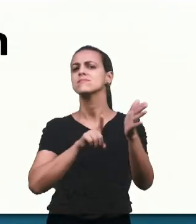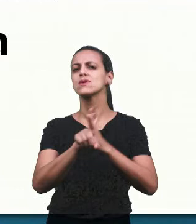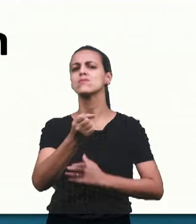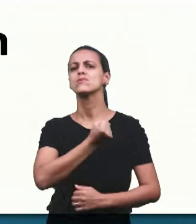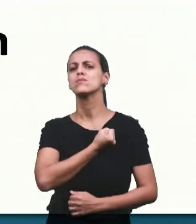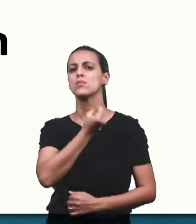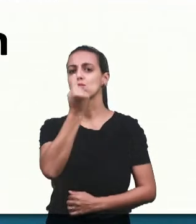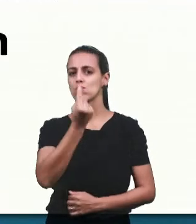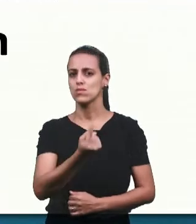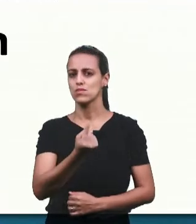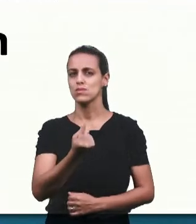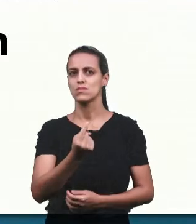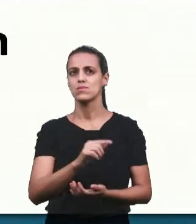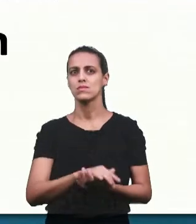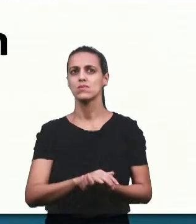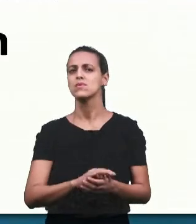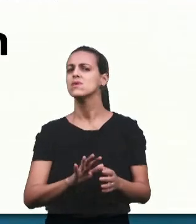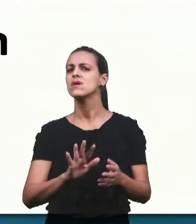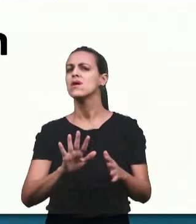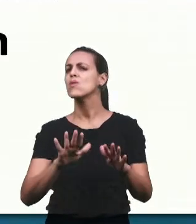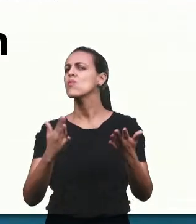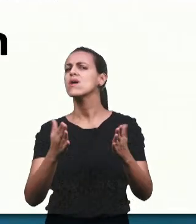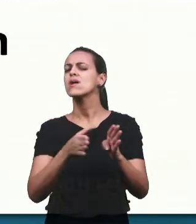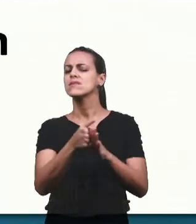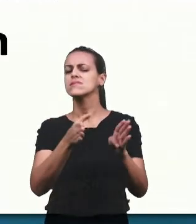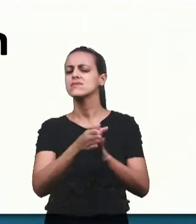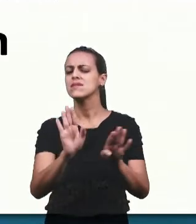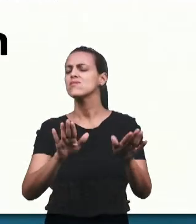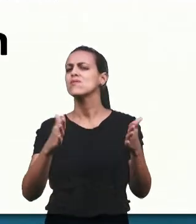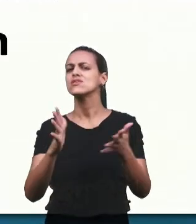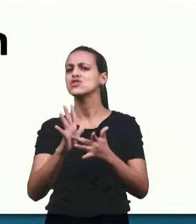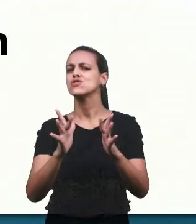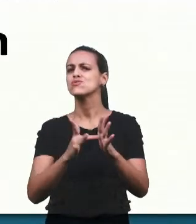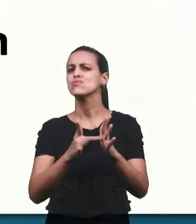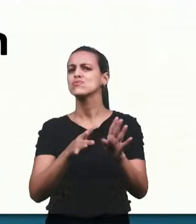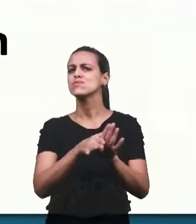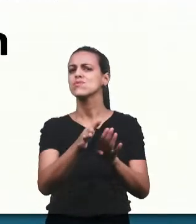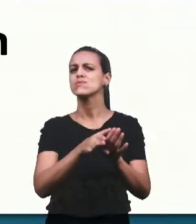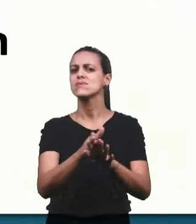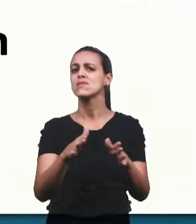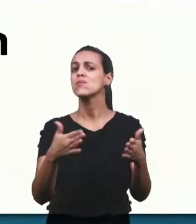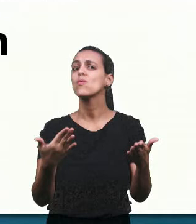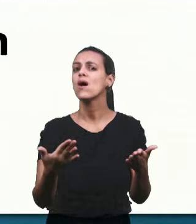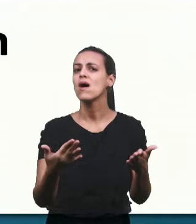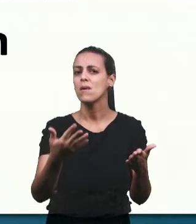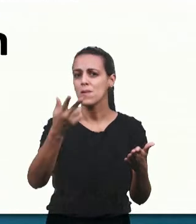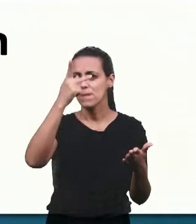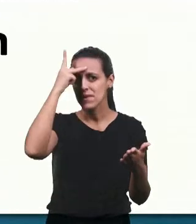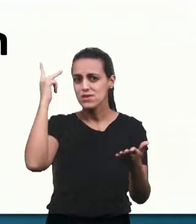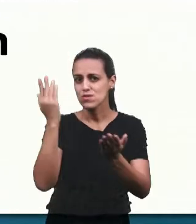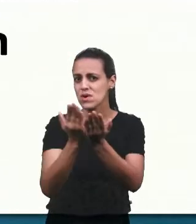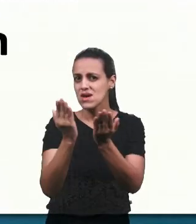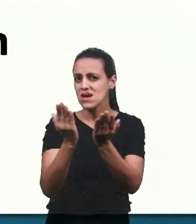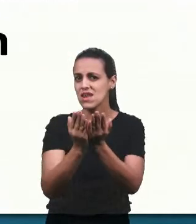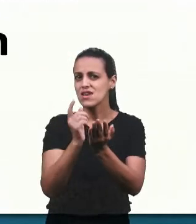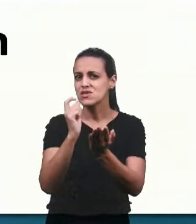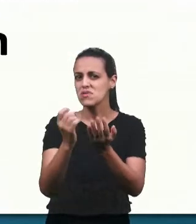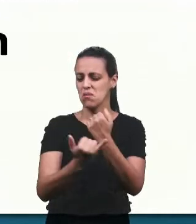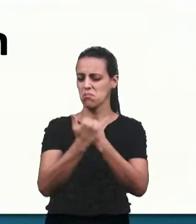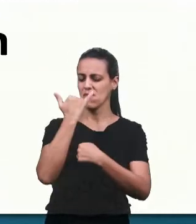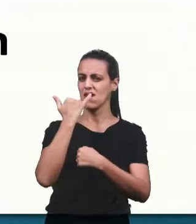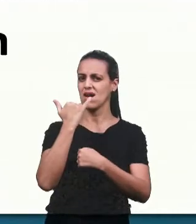Premier, quel a été le conseil donné par Jésus afin que le chrétien ne soit pas trompé en prenant en compte